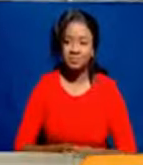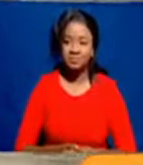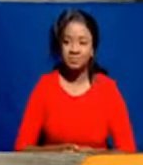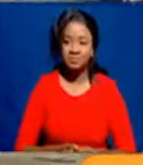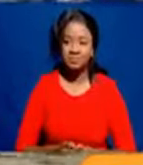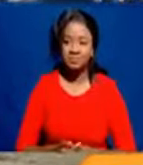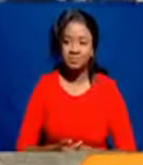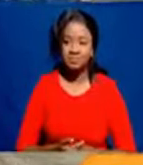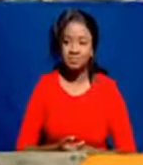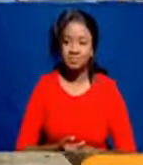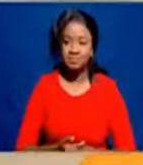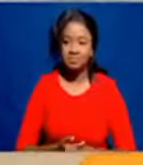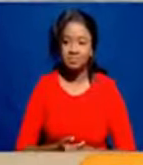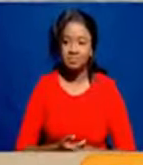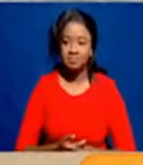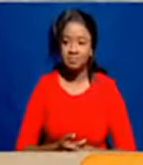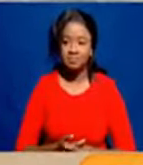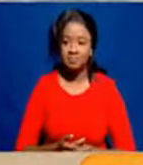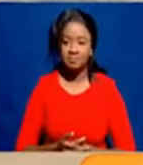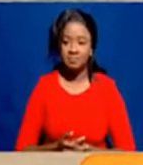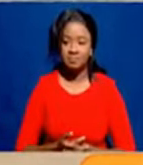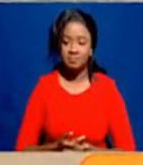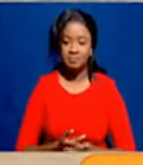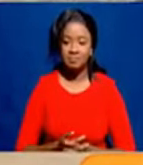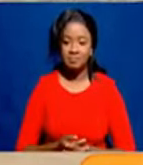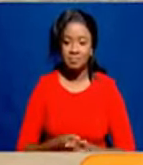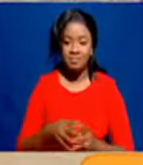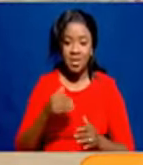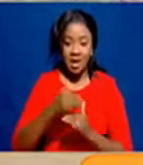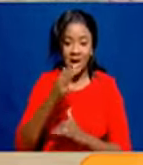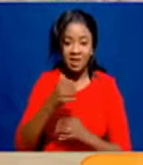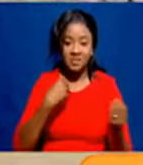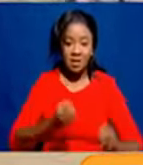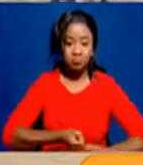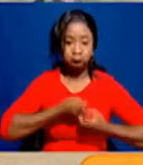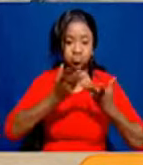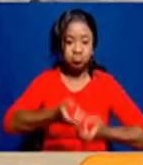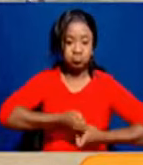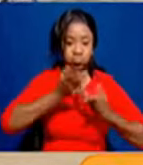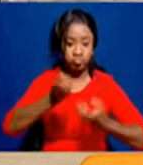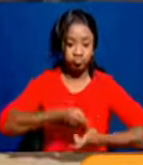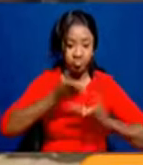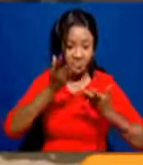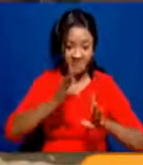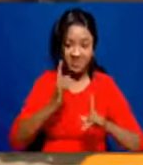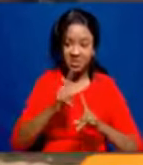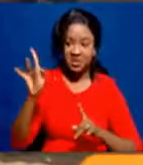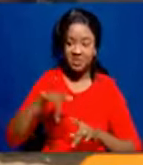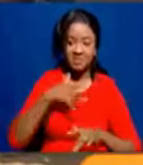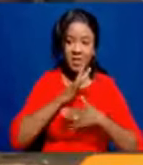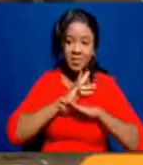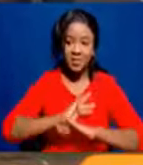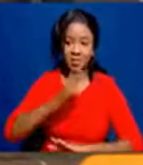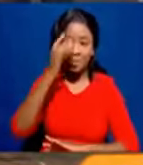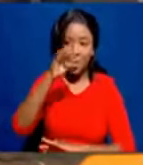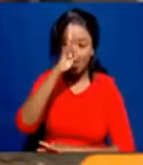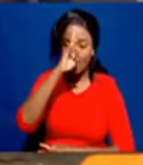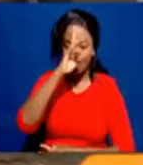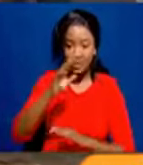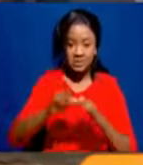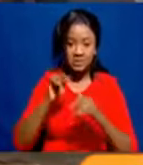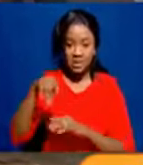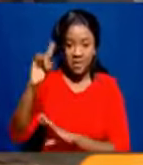Baada yake kusimulia masaibu yake, furaha imegubika boma hili baada ya Clement kupata ripoti kwa idara ya